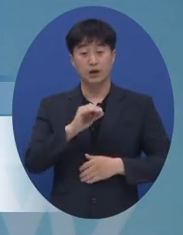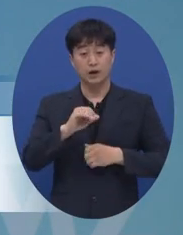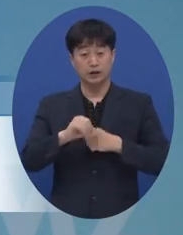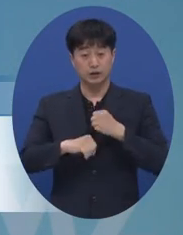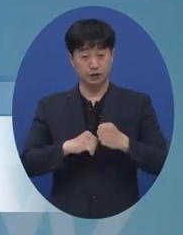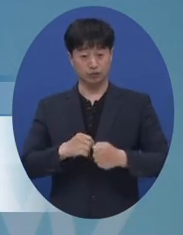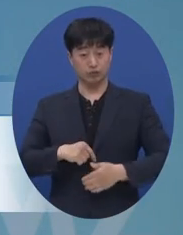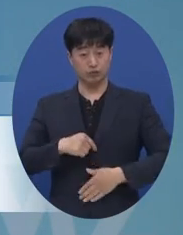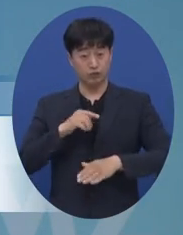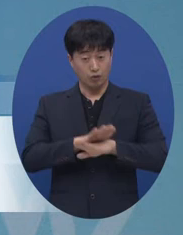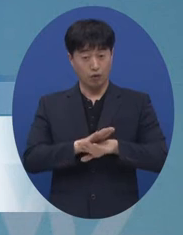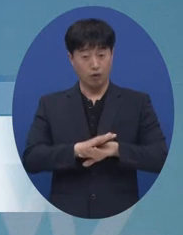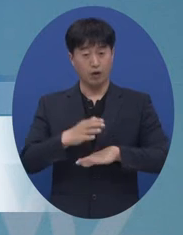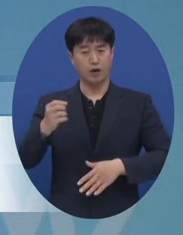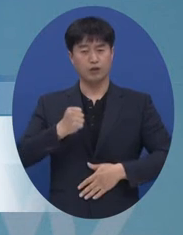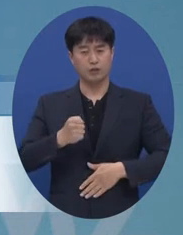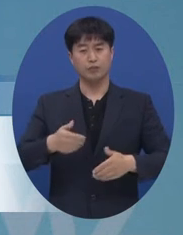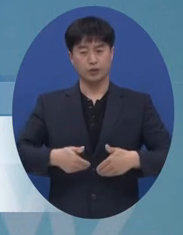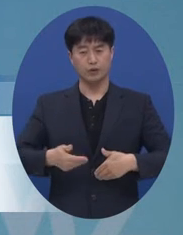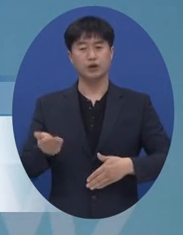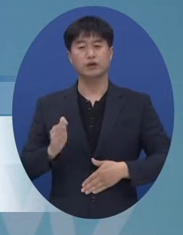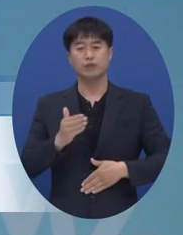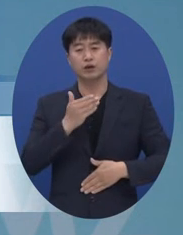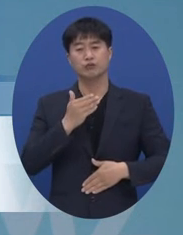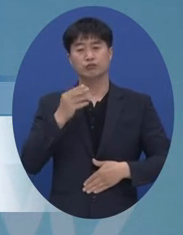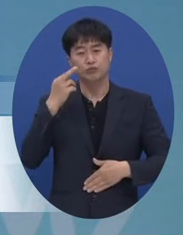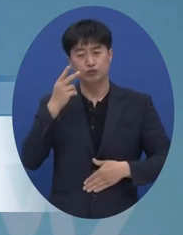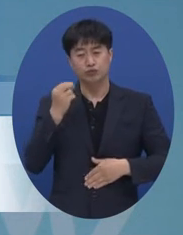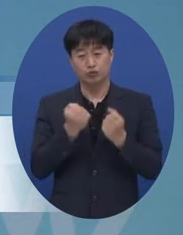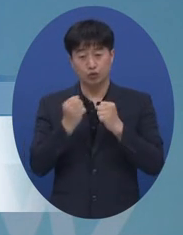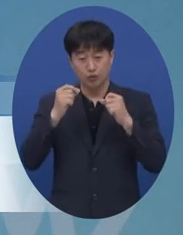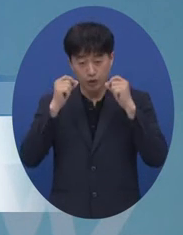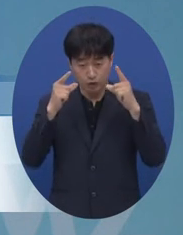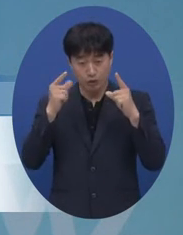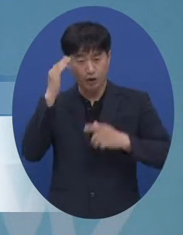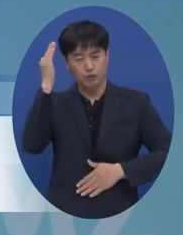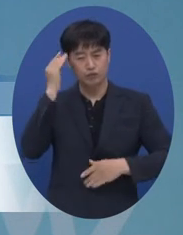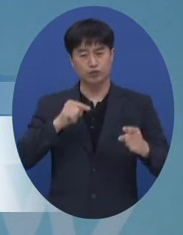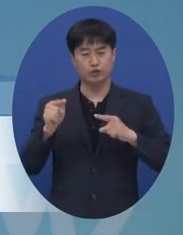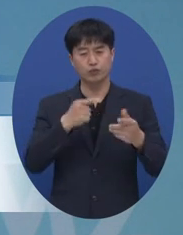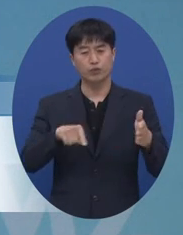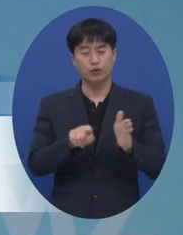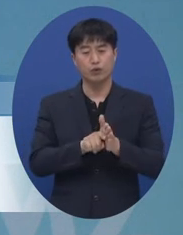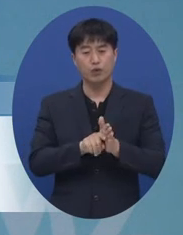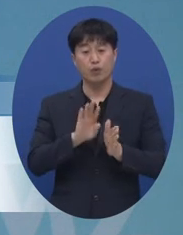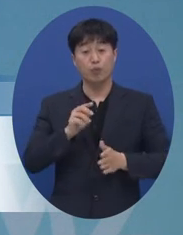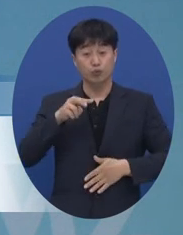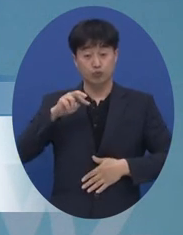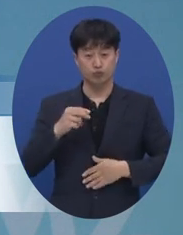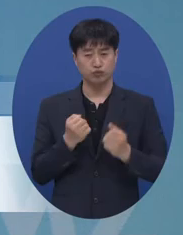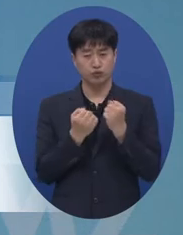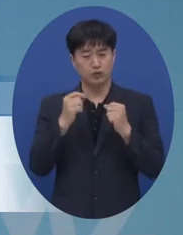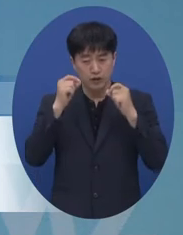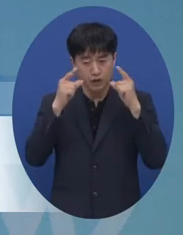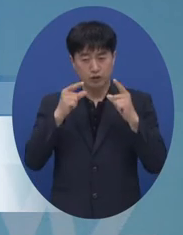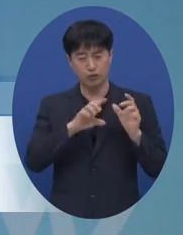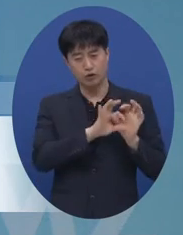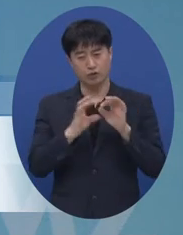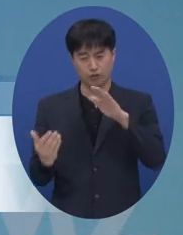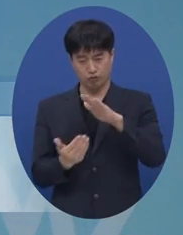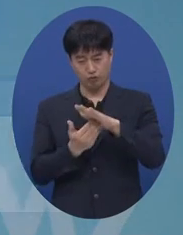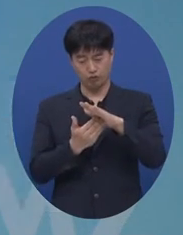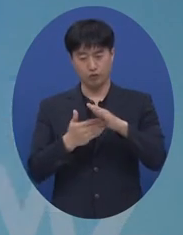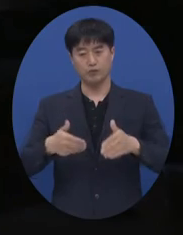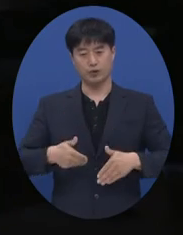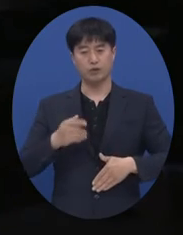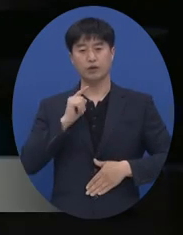가지고 해나가는 것도 중요하지만은 미국의 설득과 국내 정치를 위해서도 보수의 설득은 꾸준하게